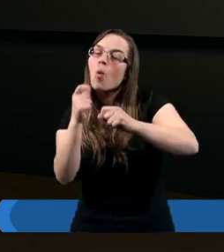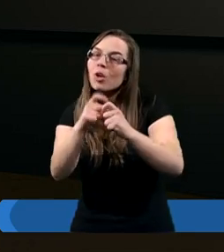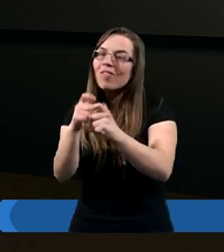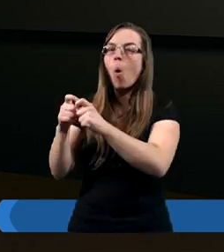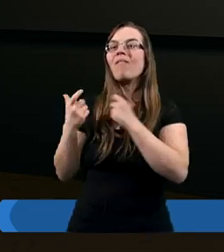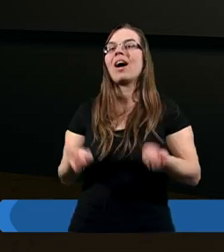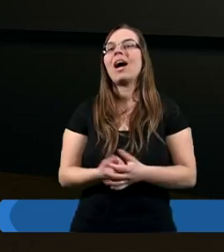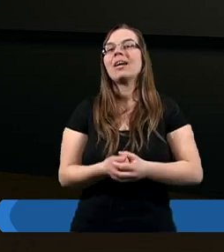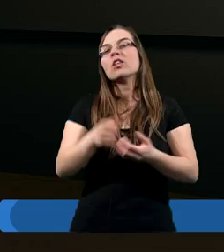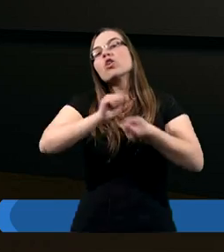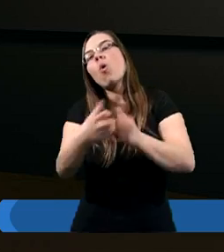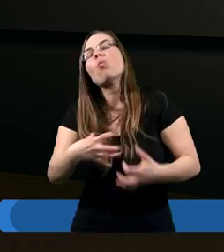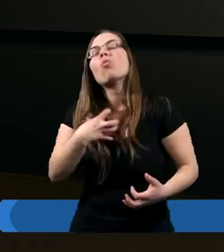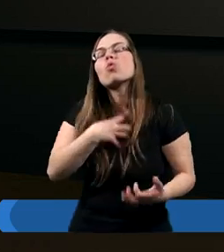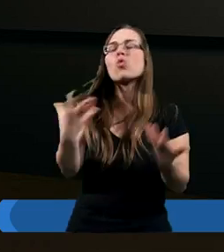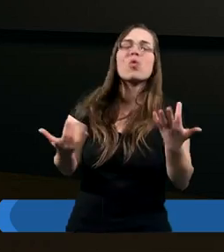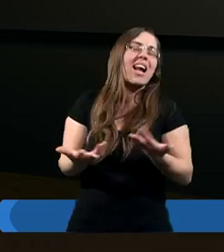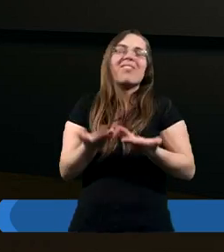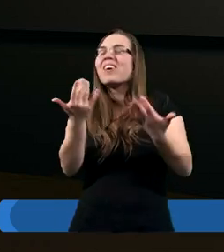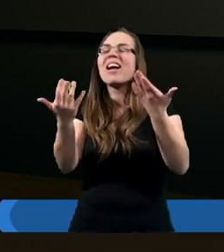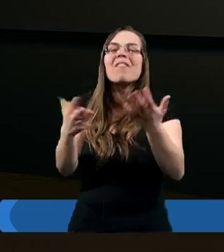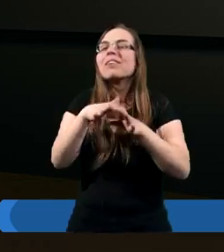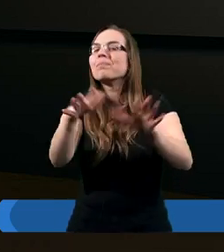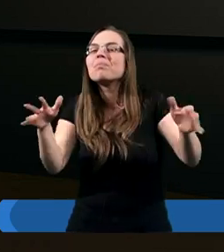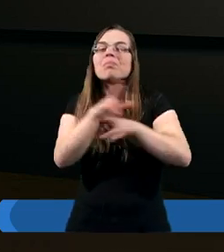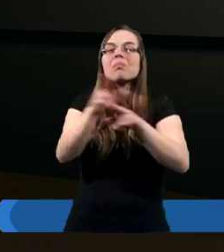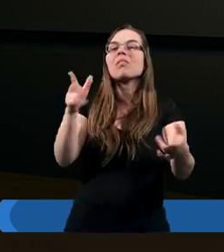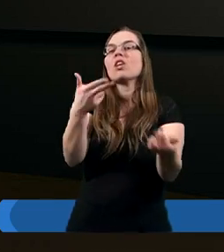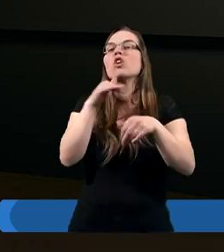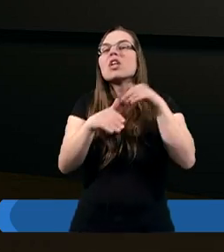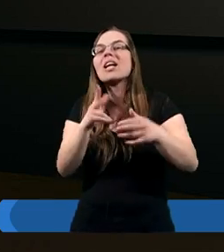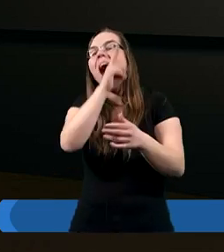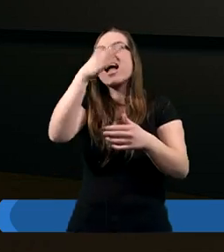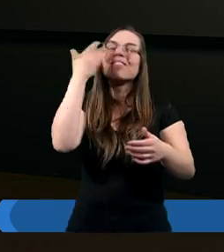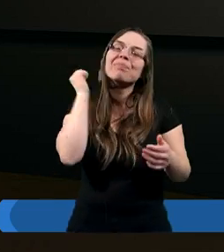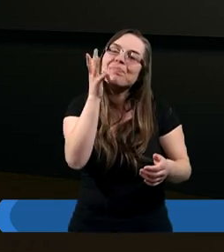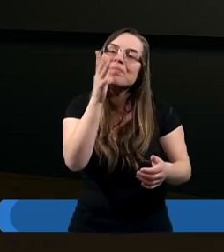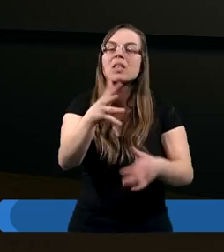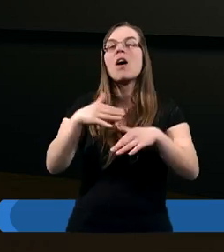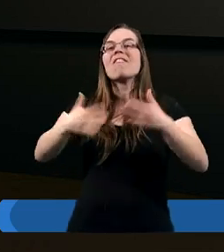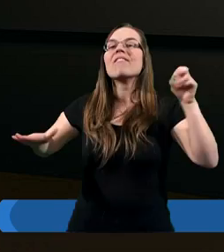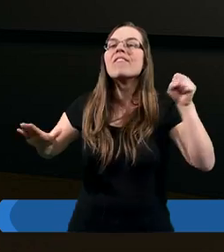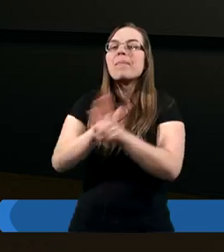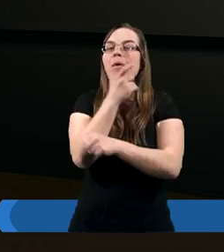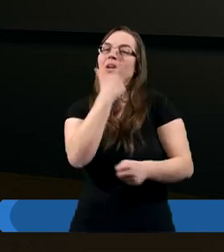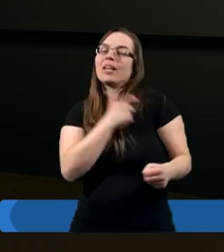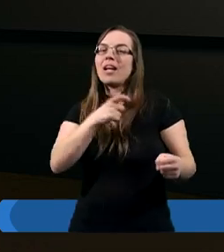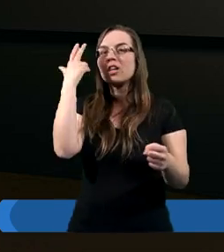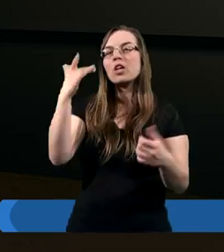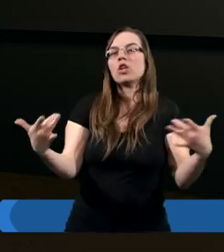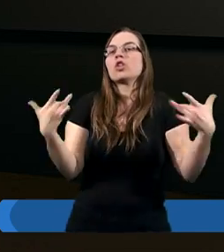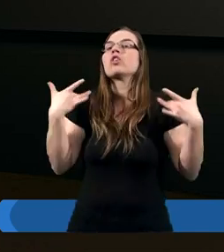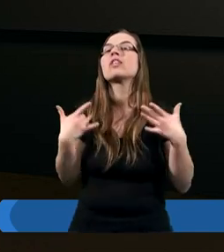słowa, są uczucia, jest wiele z tego, co po prostu wypełnia każdy dzień człowieka, wypełnia jego serce.